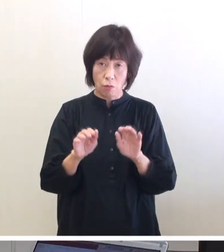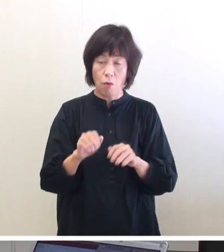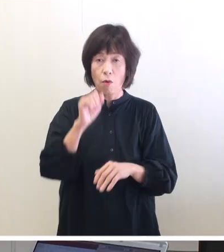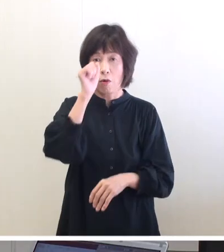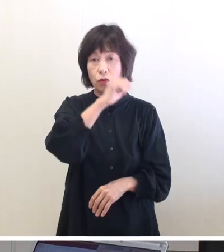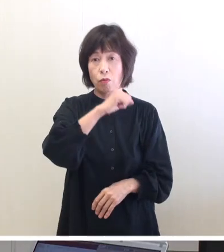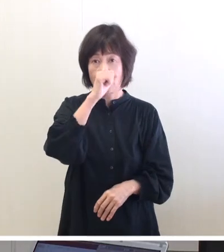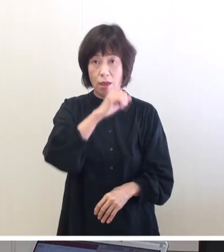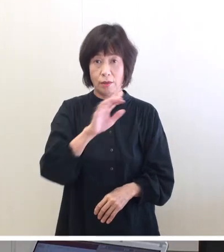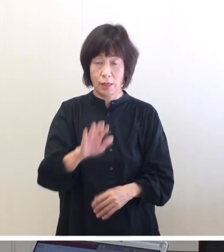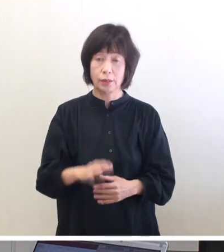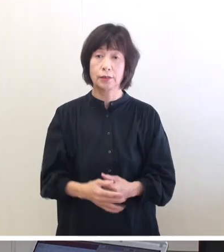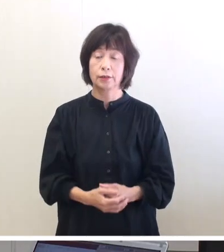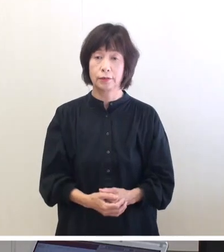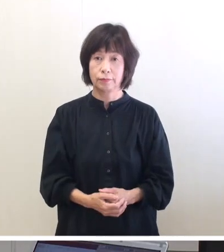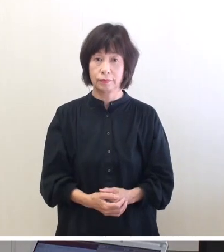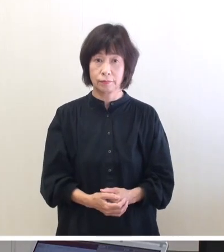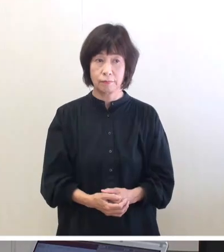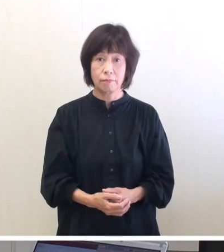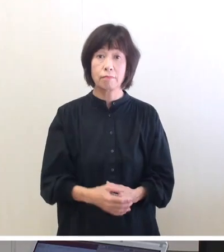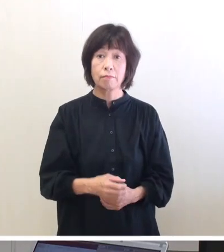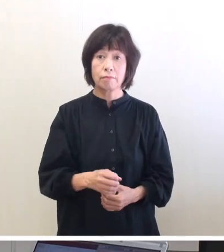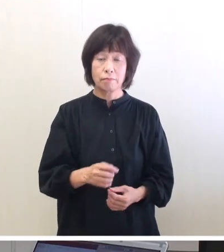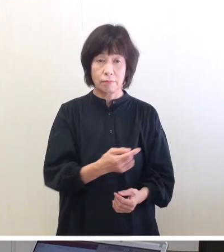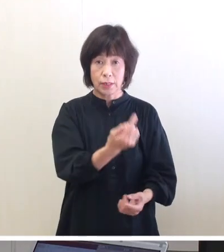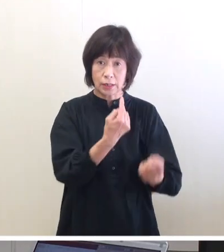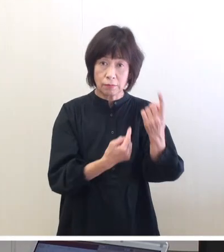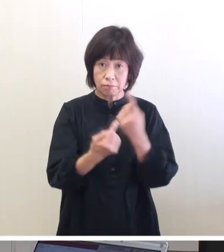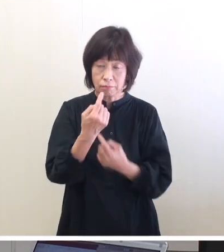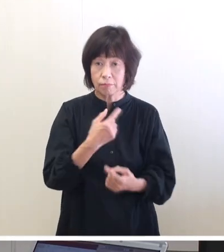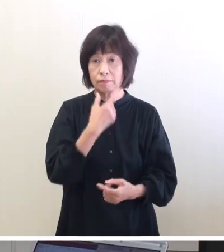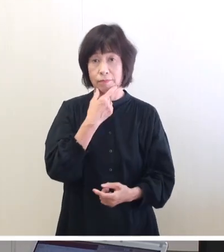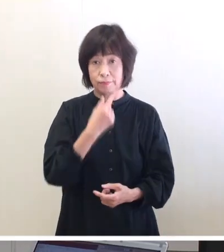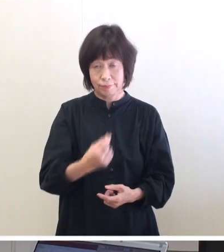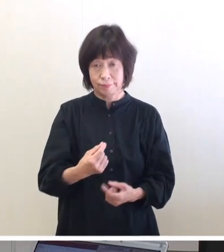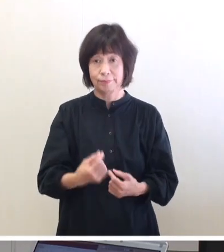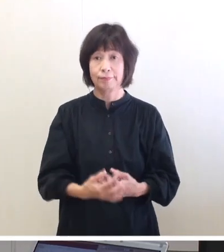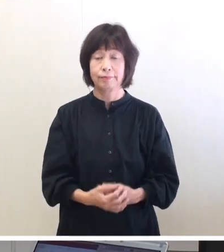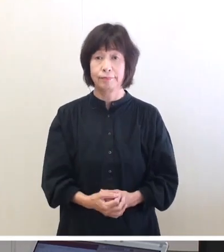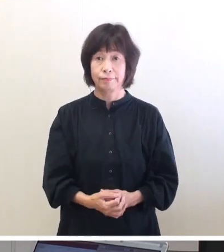またお越しいただければというふうに思います。